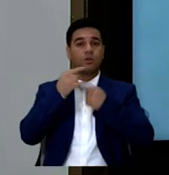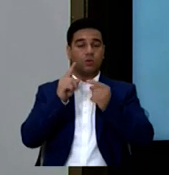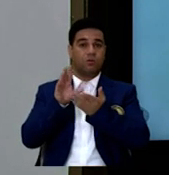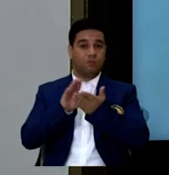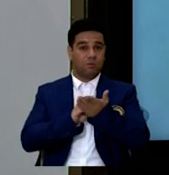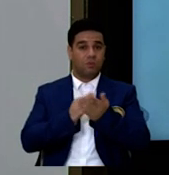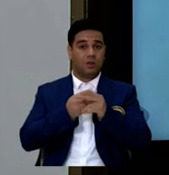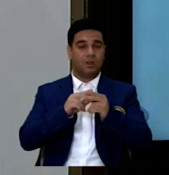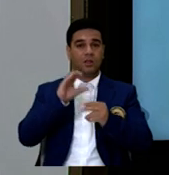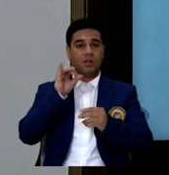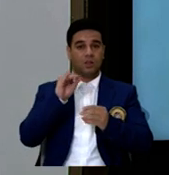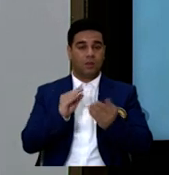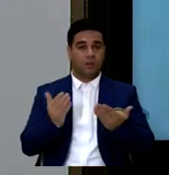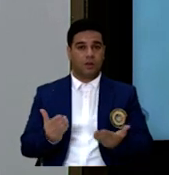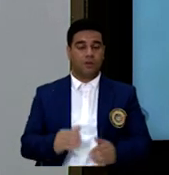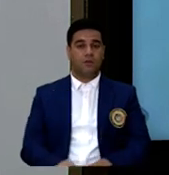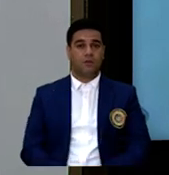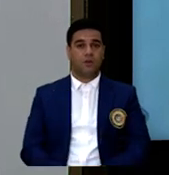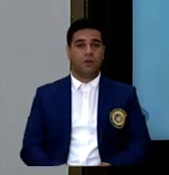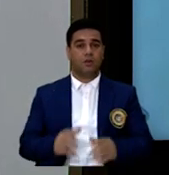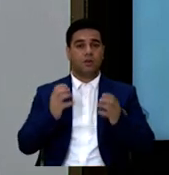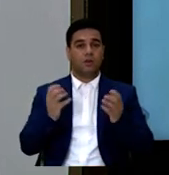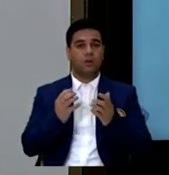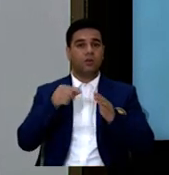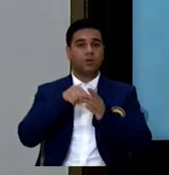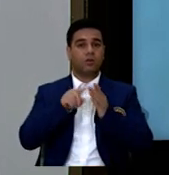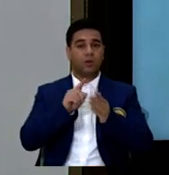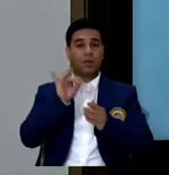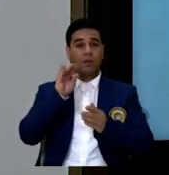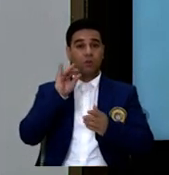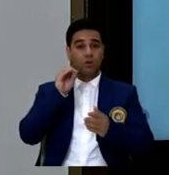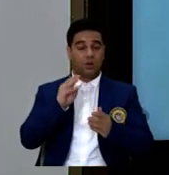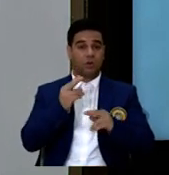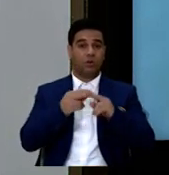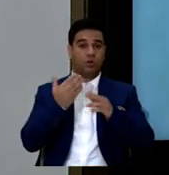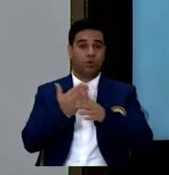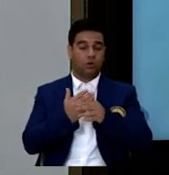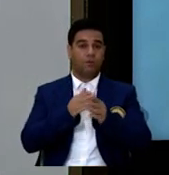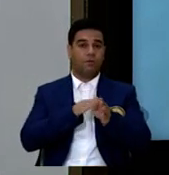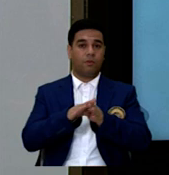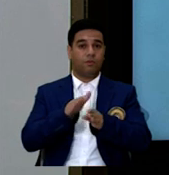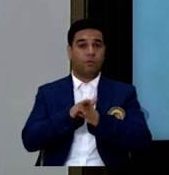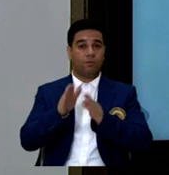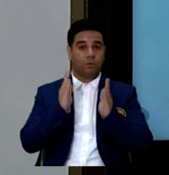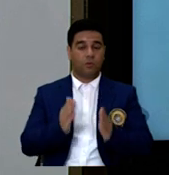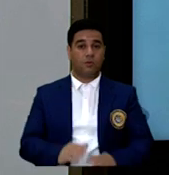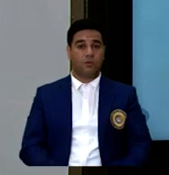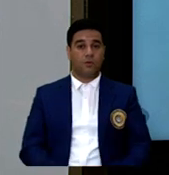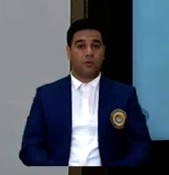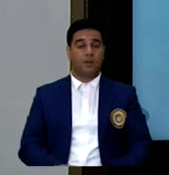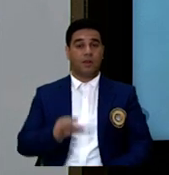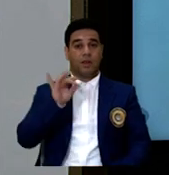endokrin sistemalar himoya xususiyati immunitet orqali amalga oshiriladi.